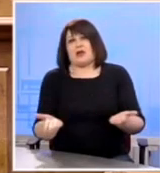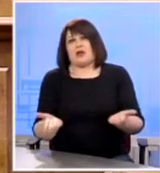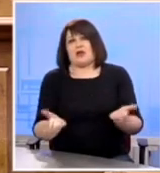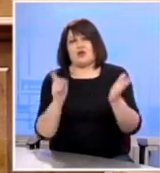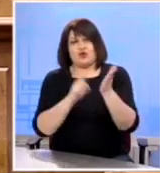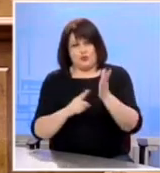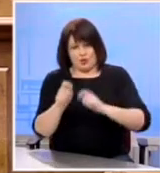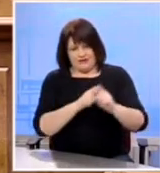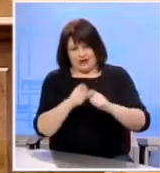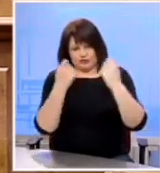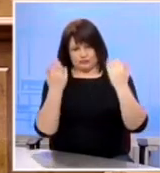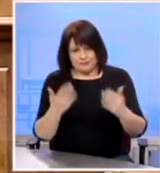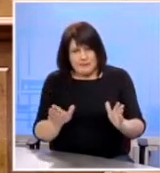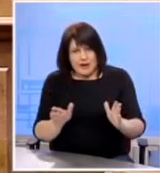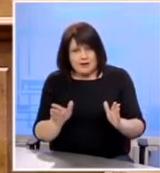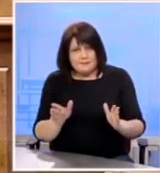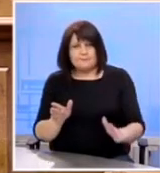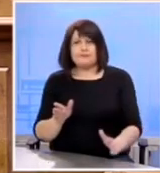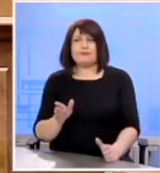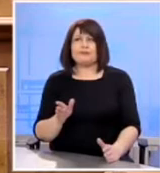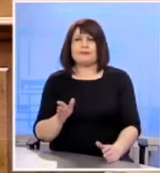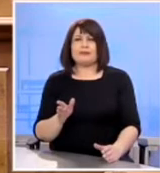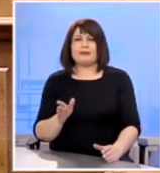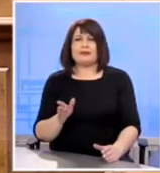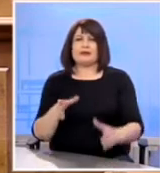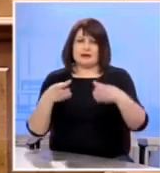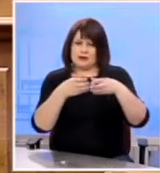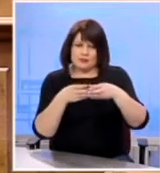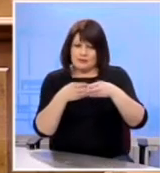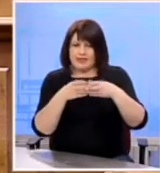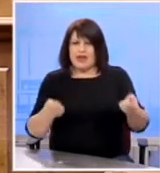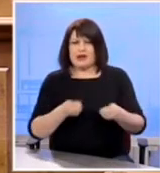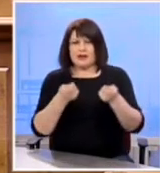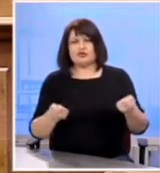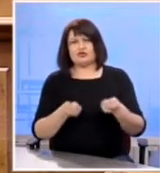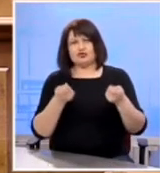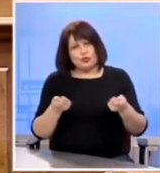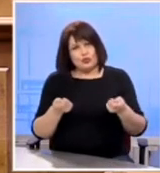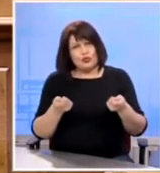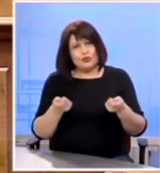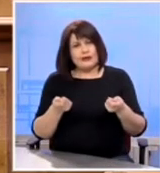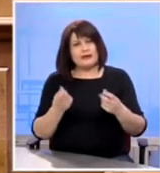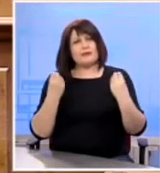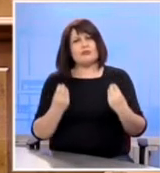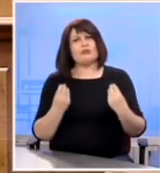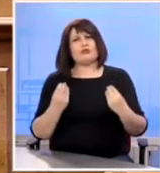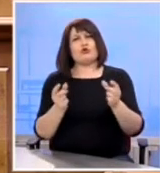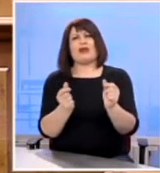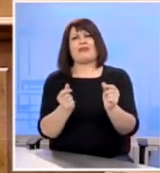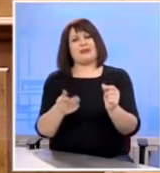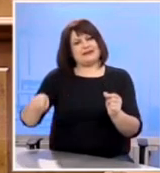νομοθετική της πρωτοβουλία μια έτσι κατηγορία εργαζομένων οι οποίοι έχουν πάρα πολύ ευνοϊκότερες